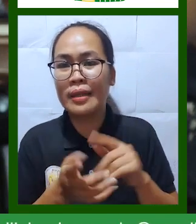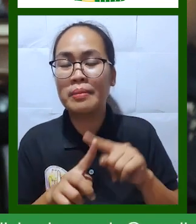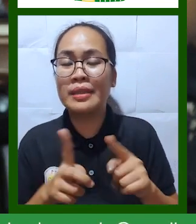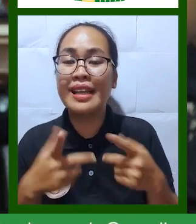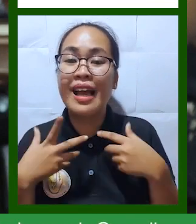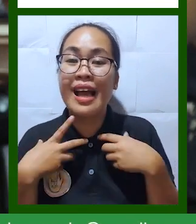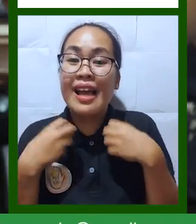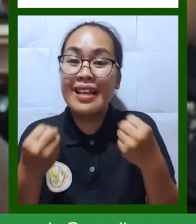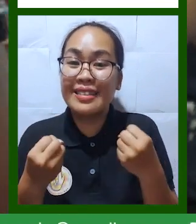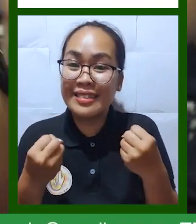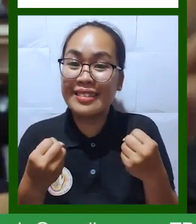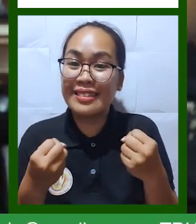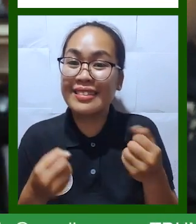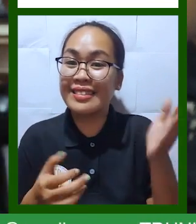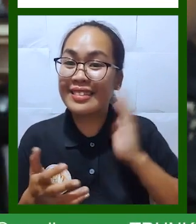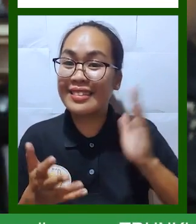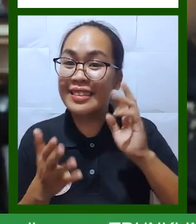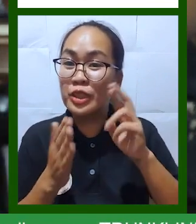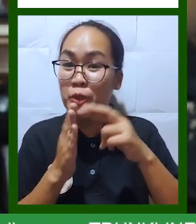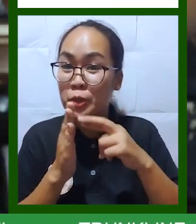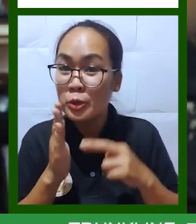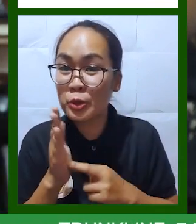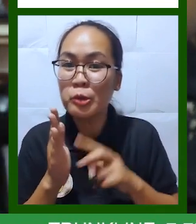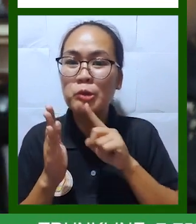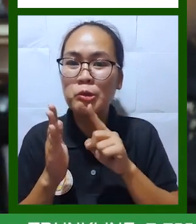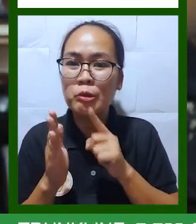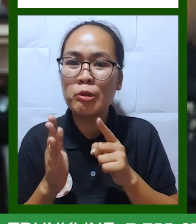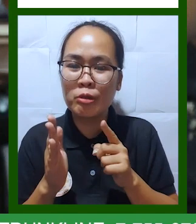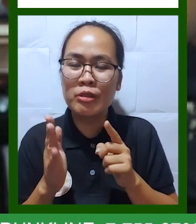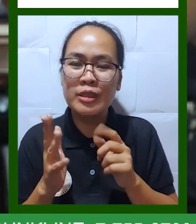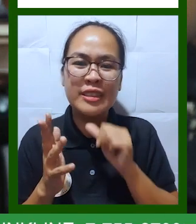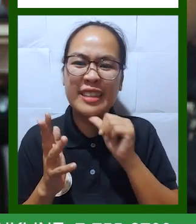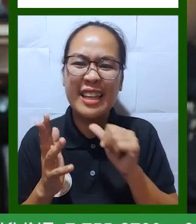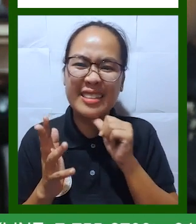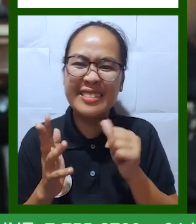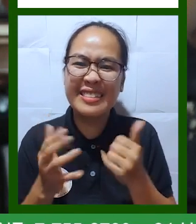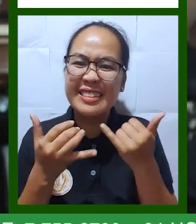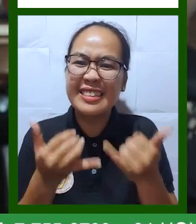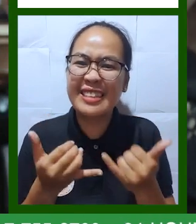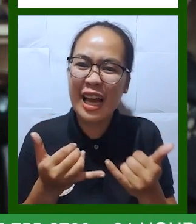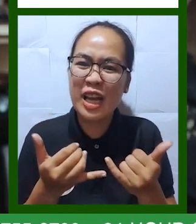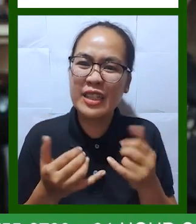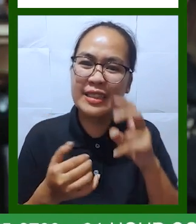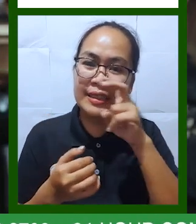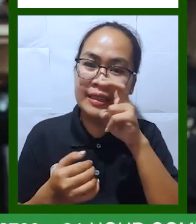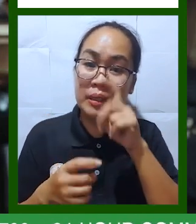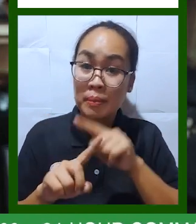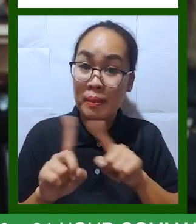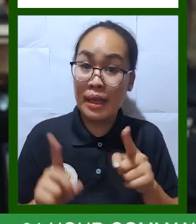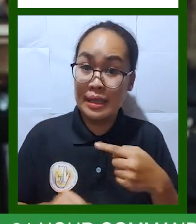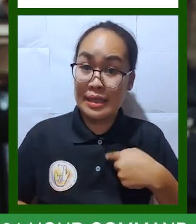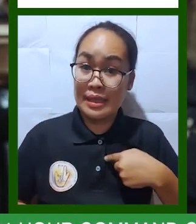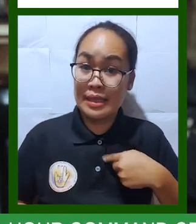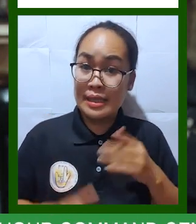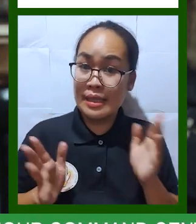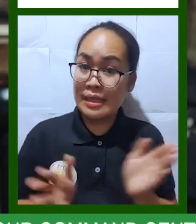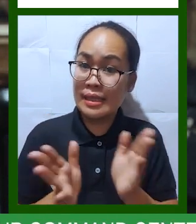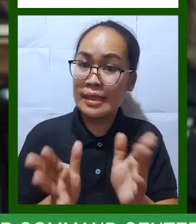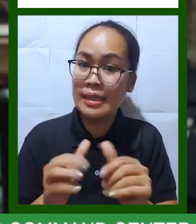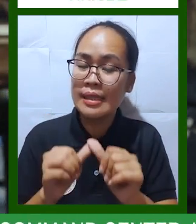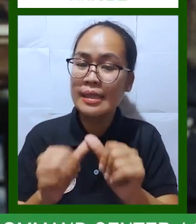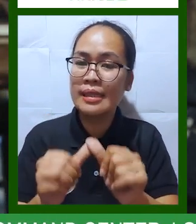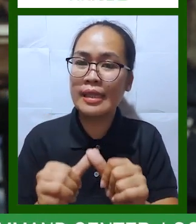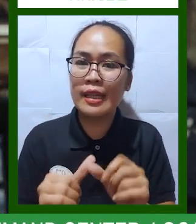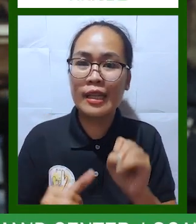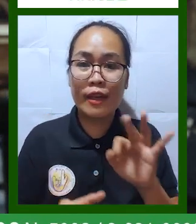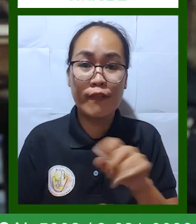health protocols tulad nung nakasanayan natin dati ay hindi na talaga masyadong ini-enforce. Pero ang aking encouragement po sa